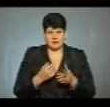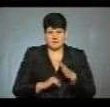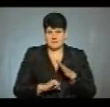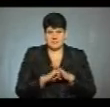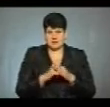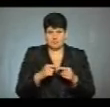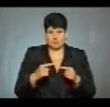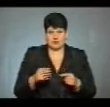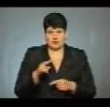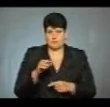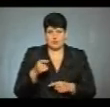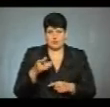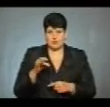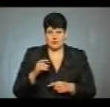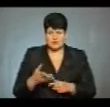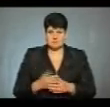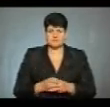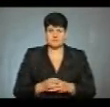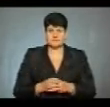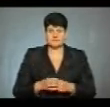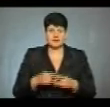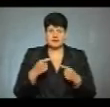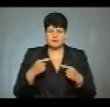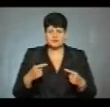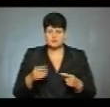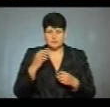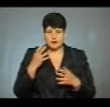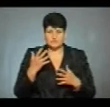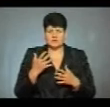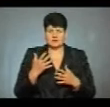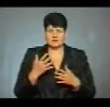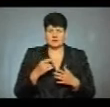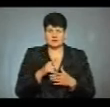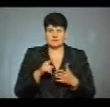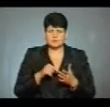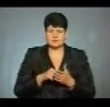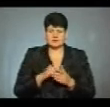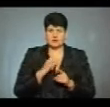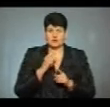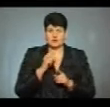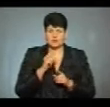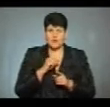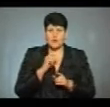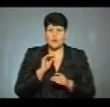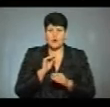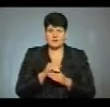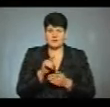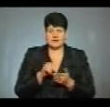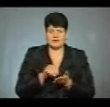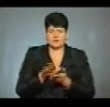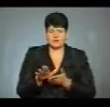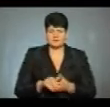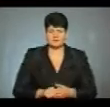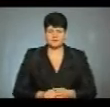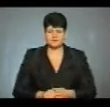яких будь-яких погроз. Інші обставини не пригадую, від відповіді на додаткові питання відмовляюся. Я не заперечую цих двох ударів на цю